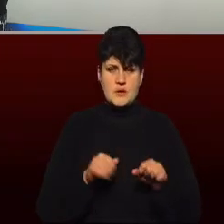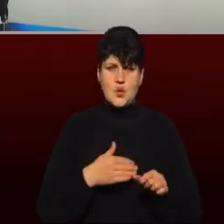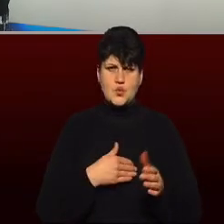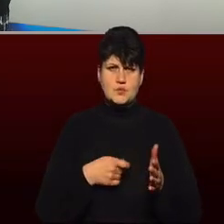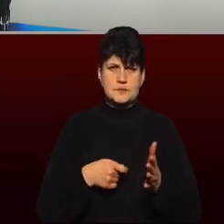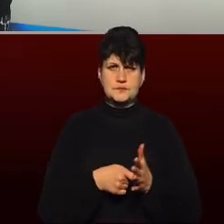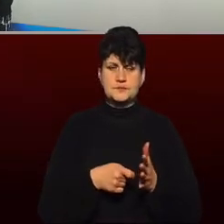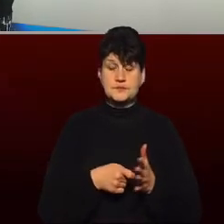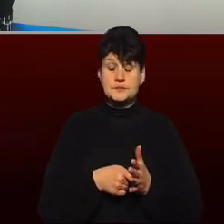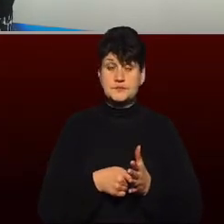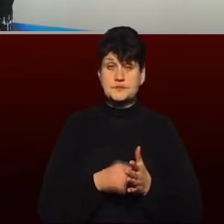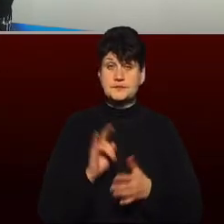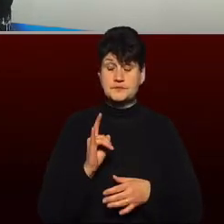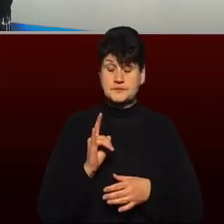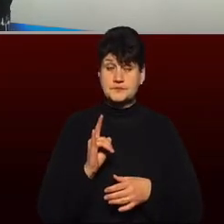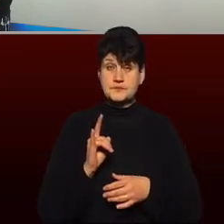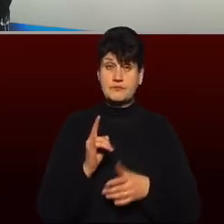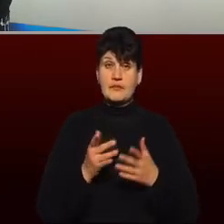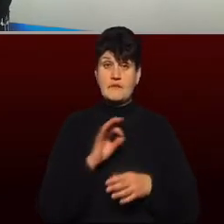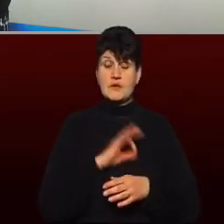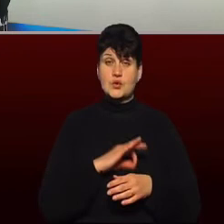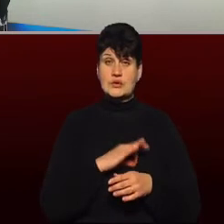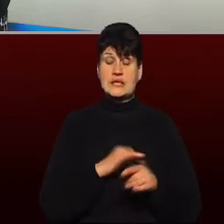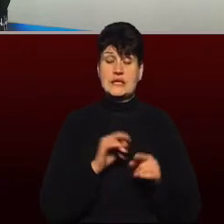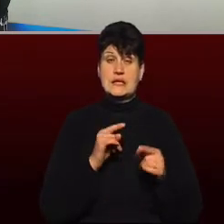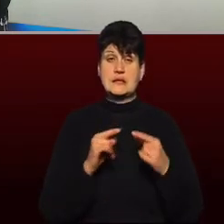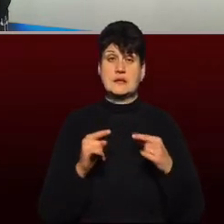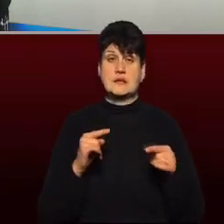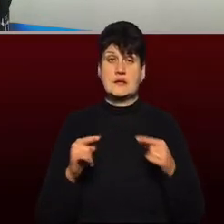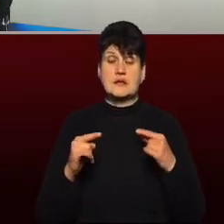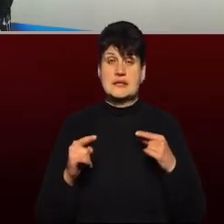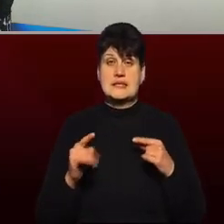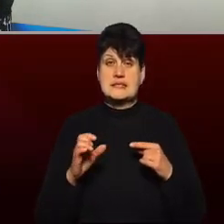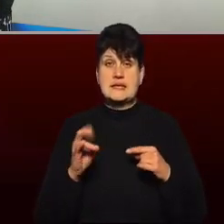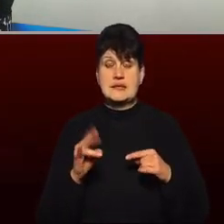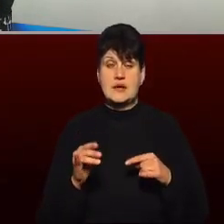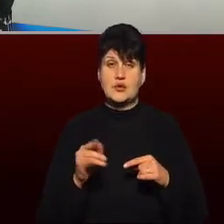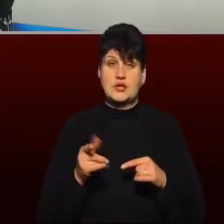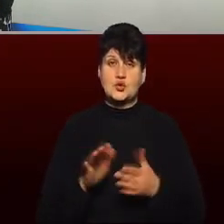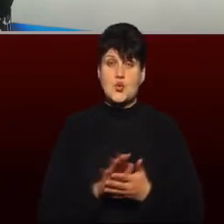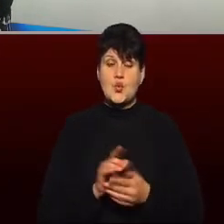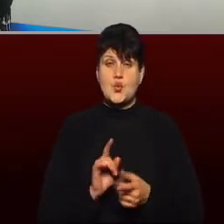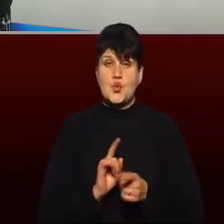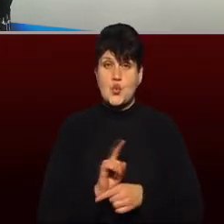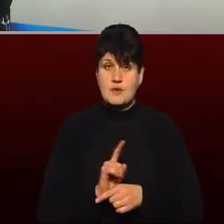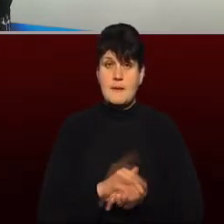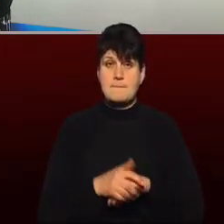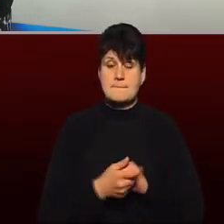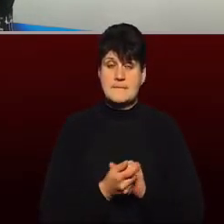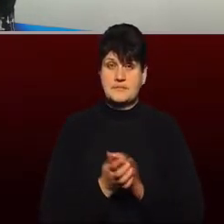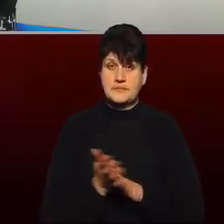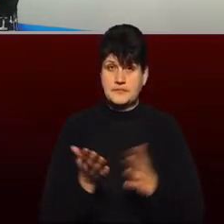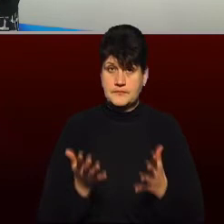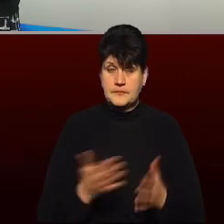але використовувати ті чи інші санітарно-гігієнічні норми. Тобто мити руки і молочні залози з